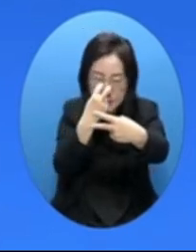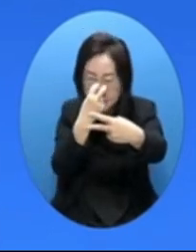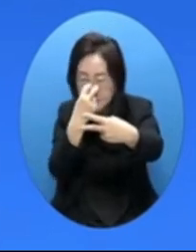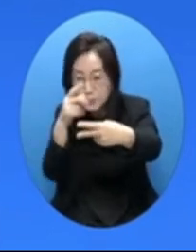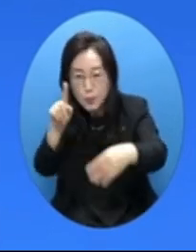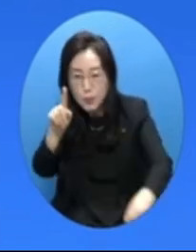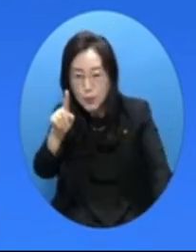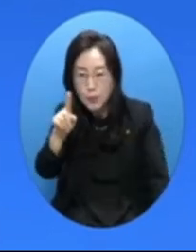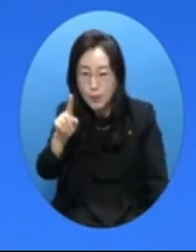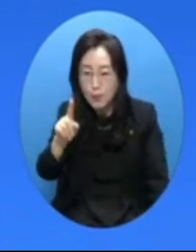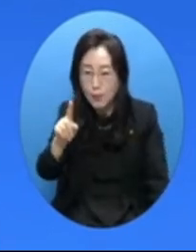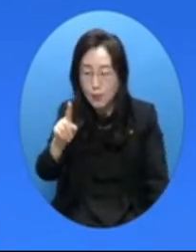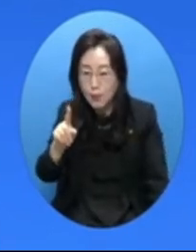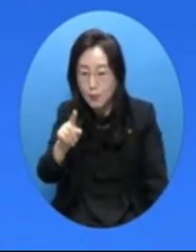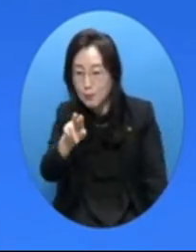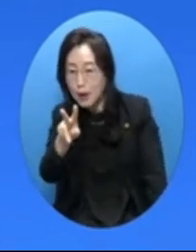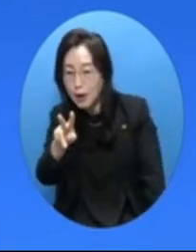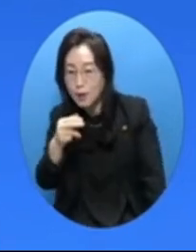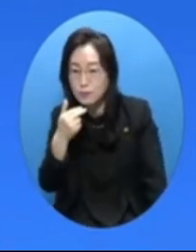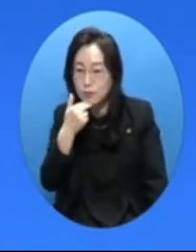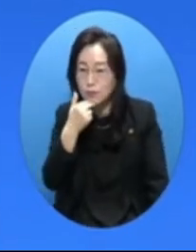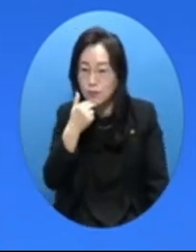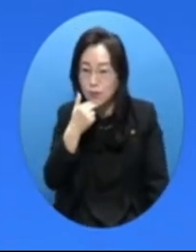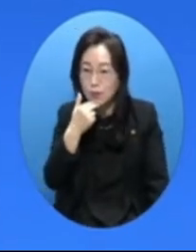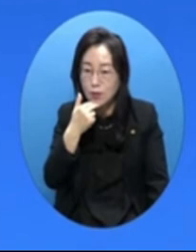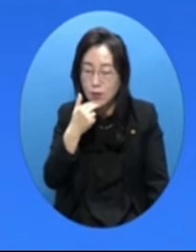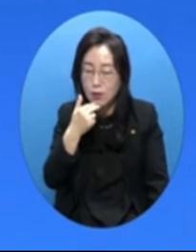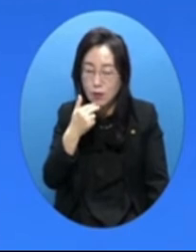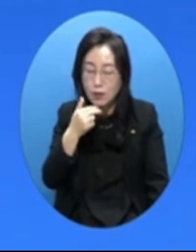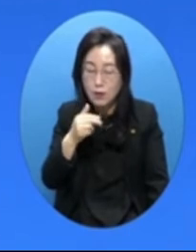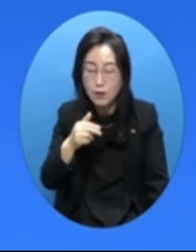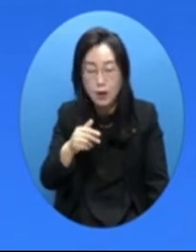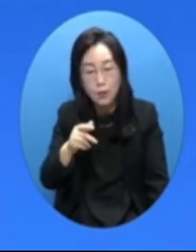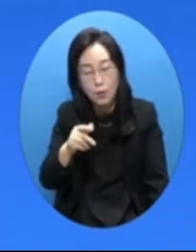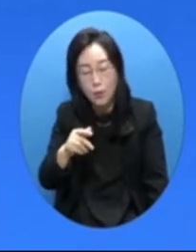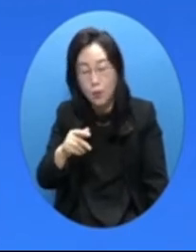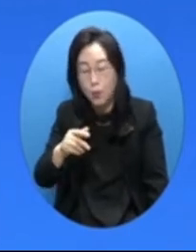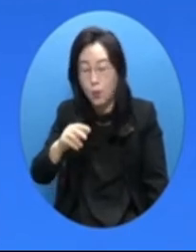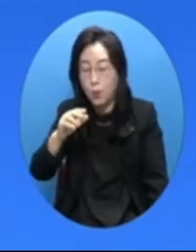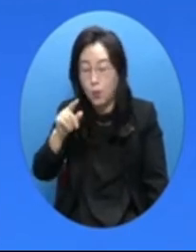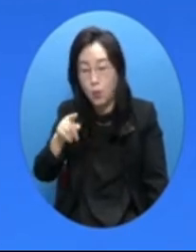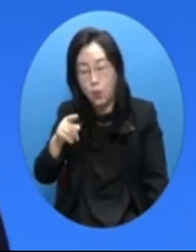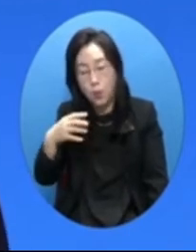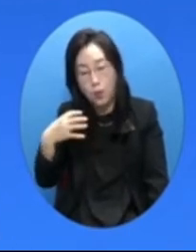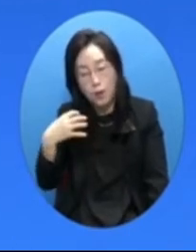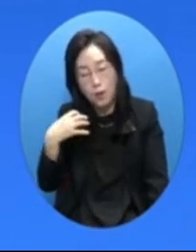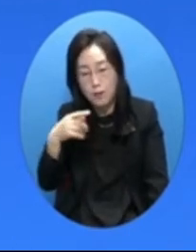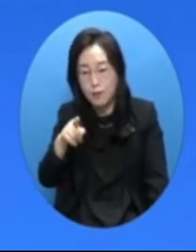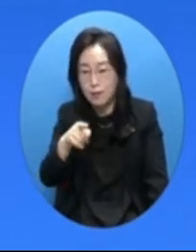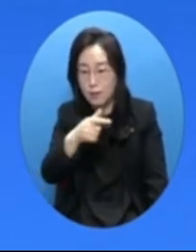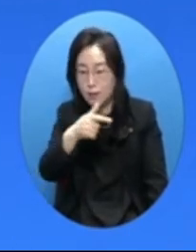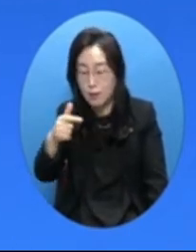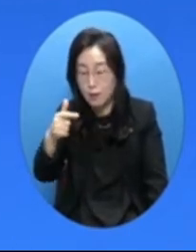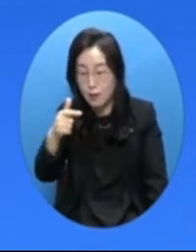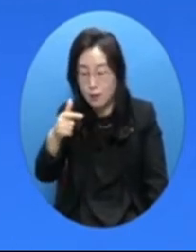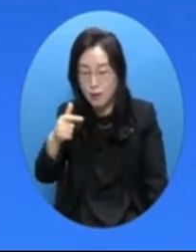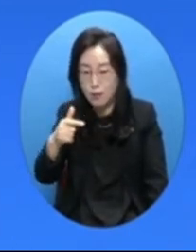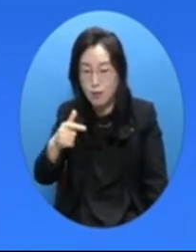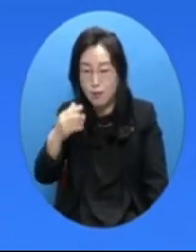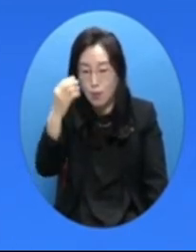공격할 그러한 곳은 보이지 않고 위압감에 저들이 눌려서 그냥 아이고